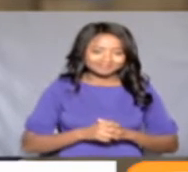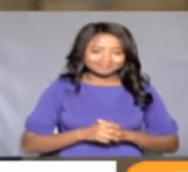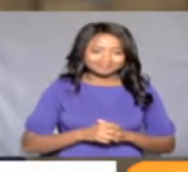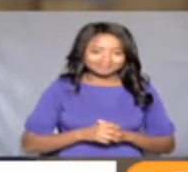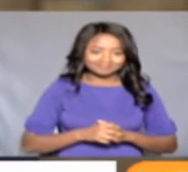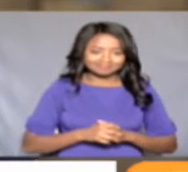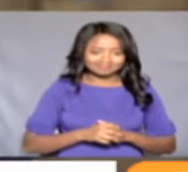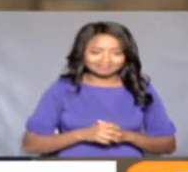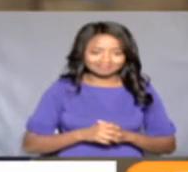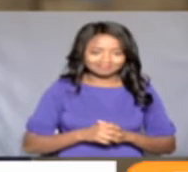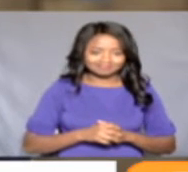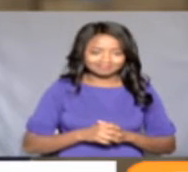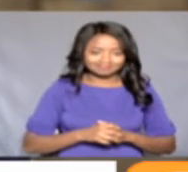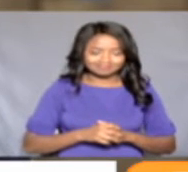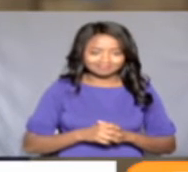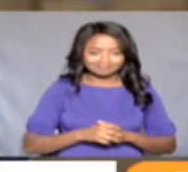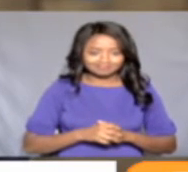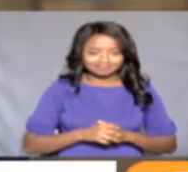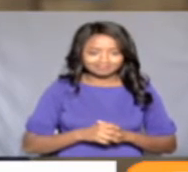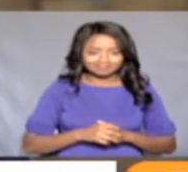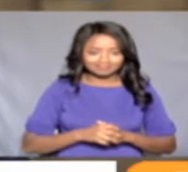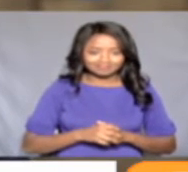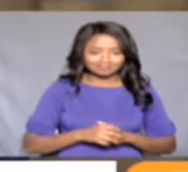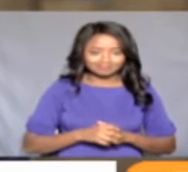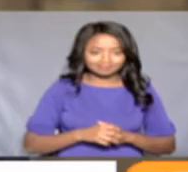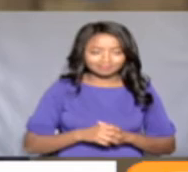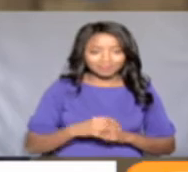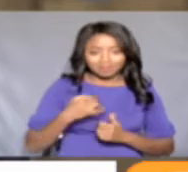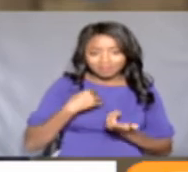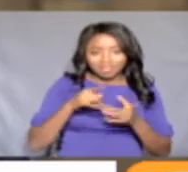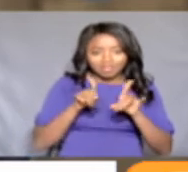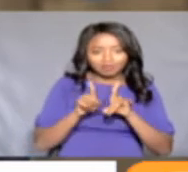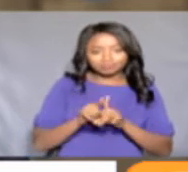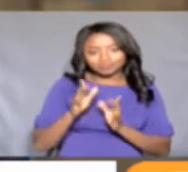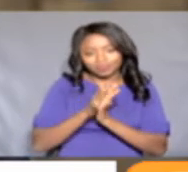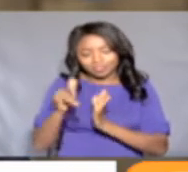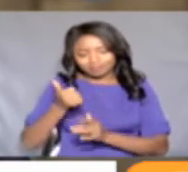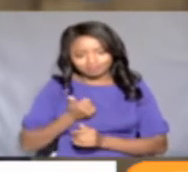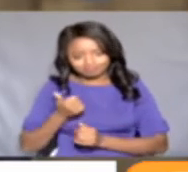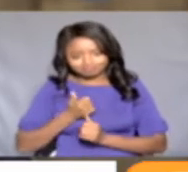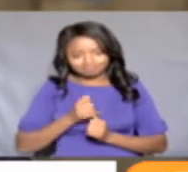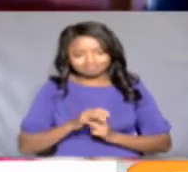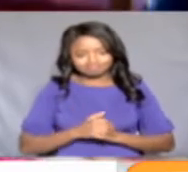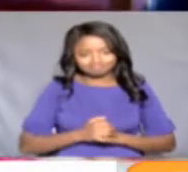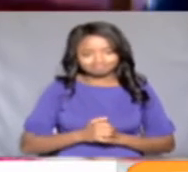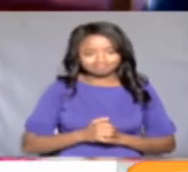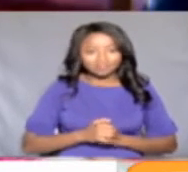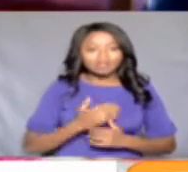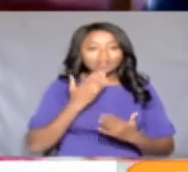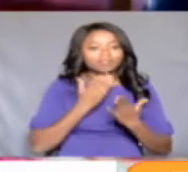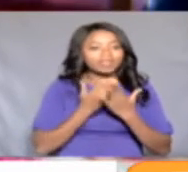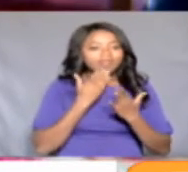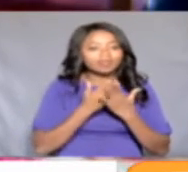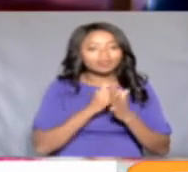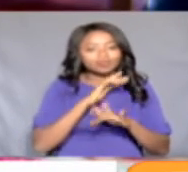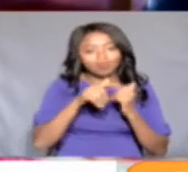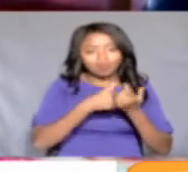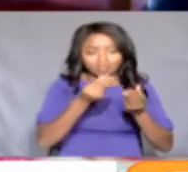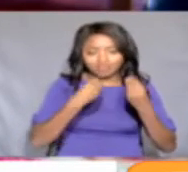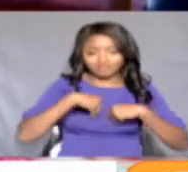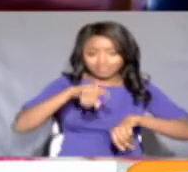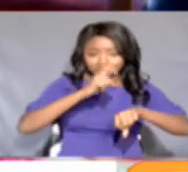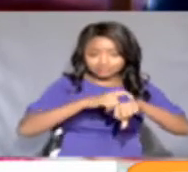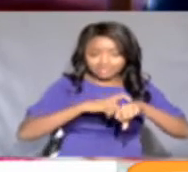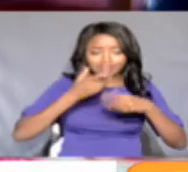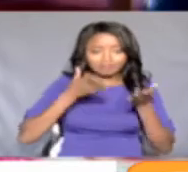name has been, or my name is, Wahiga Mwaura, and I'm not alone. Mashirima Kapombe is here as well. Naam, nashukuru sana kwa kutupatia